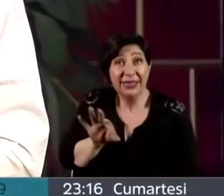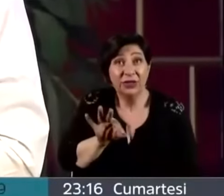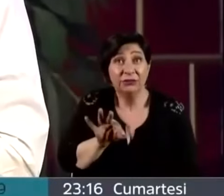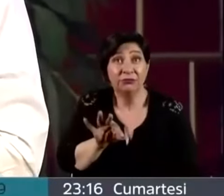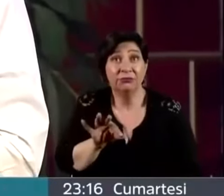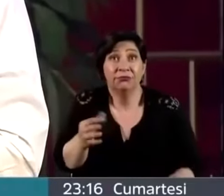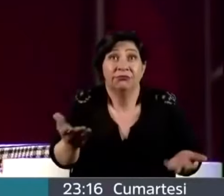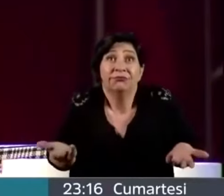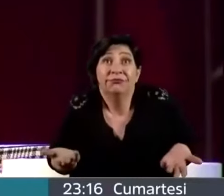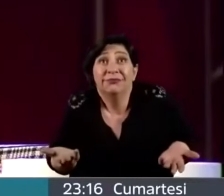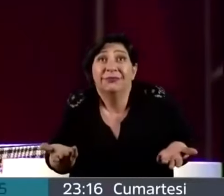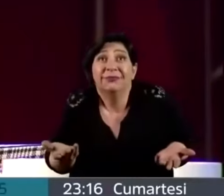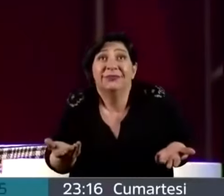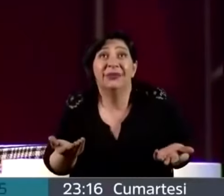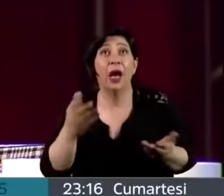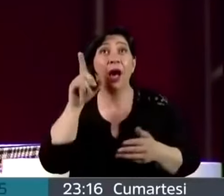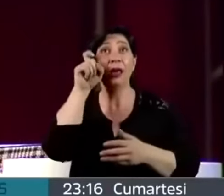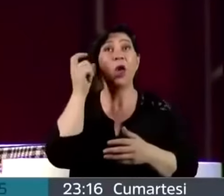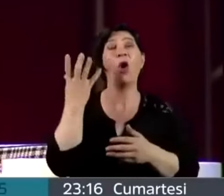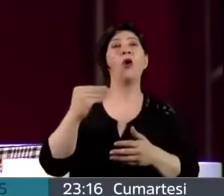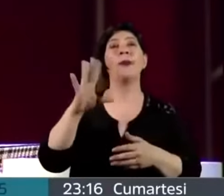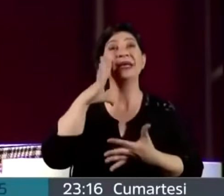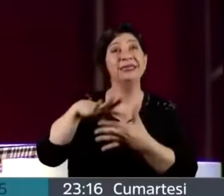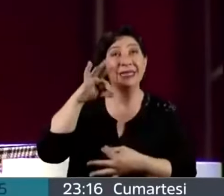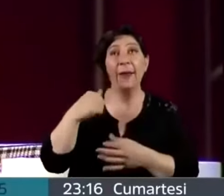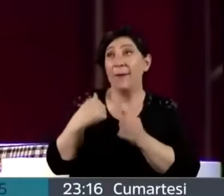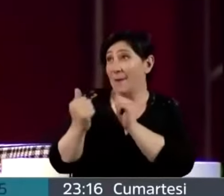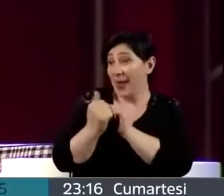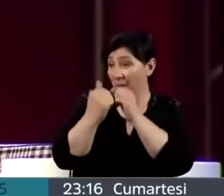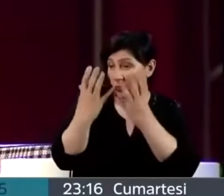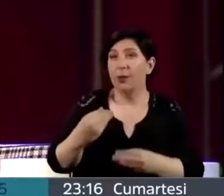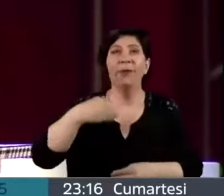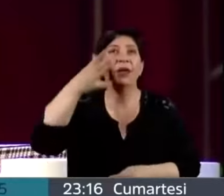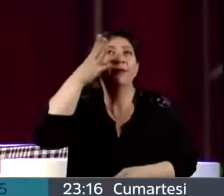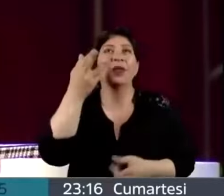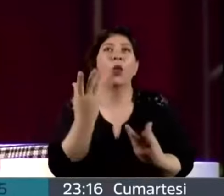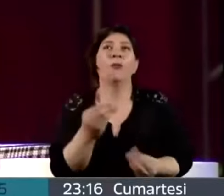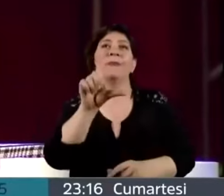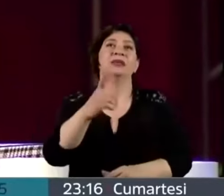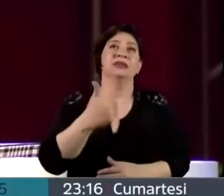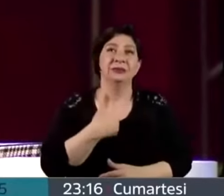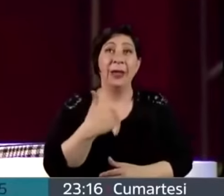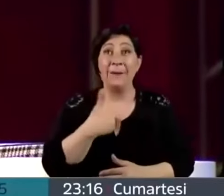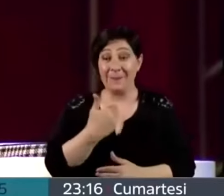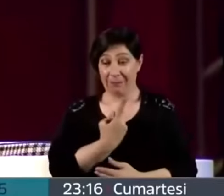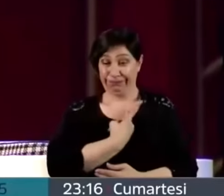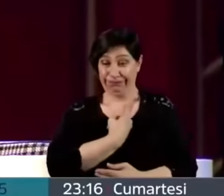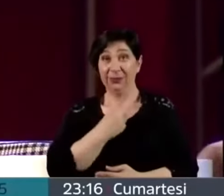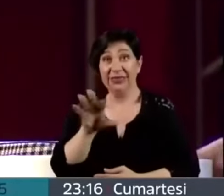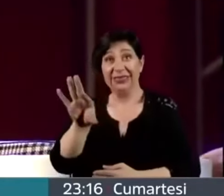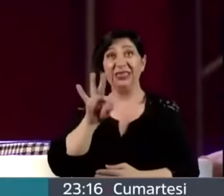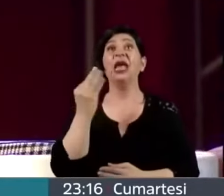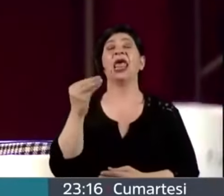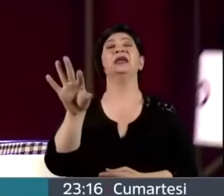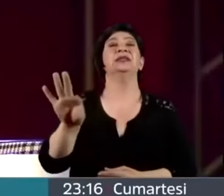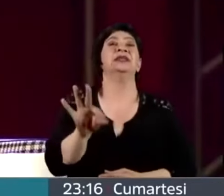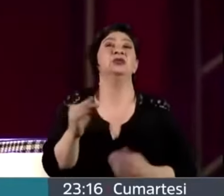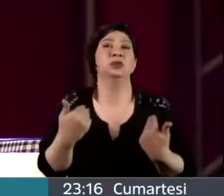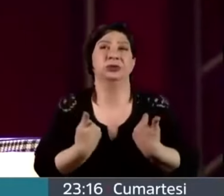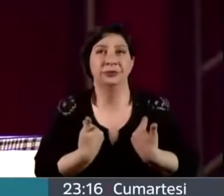ki eğer ben akıllı olmayan insanla beraber olsaydı ben akıllı değilim demek ki. Yani benim seçim demek ki iyi bir